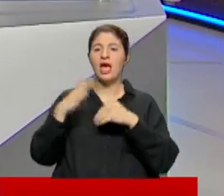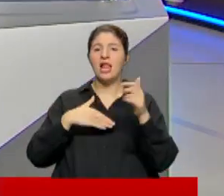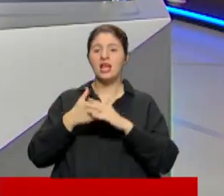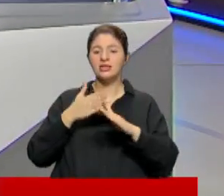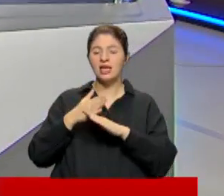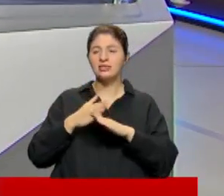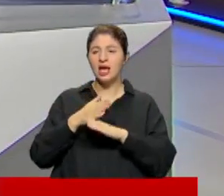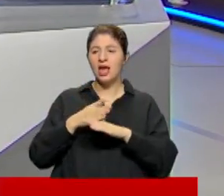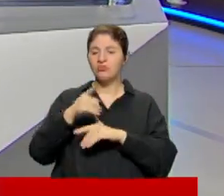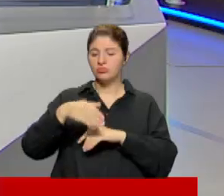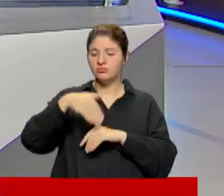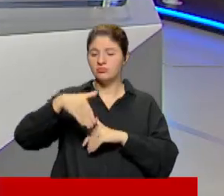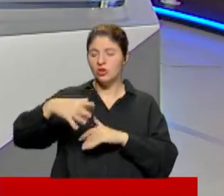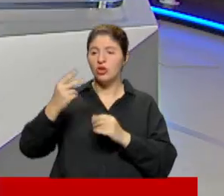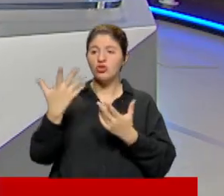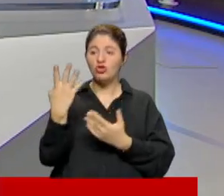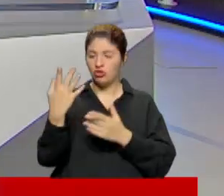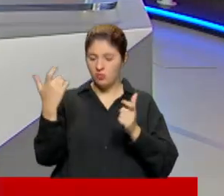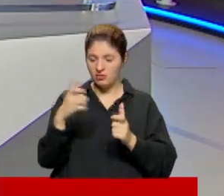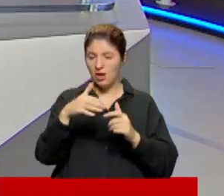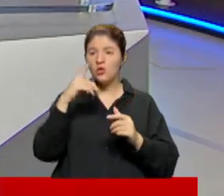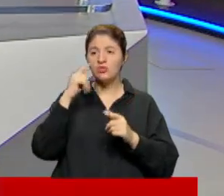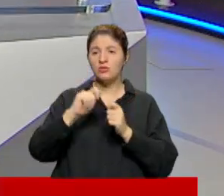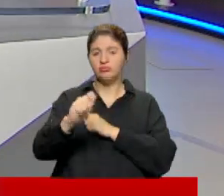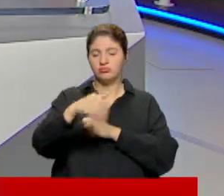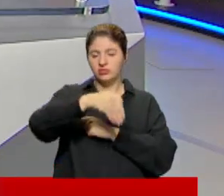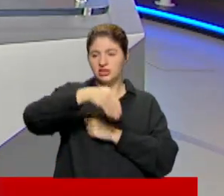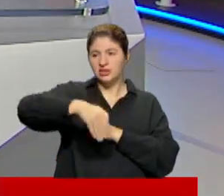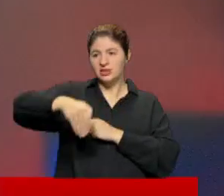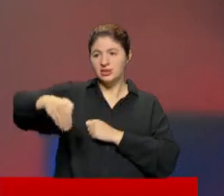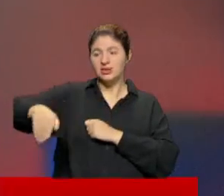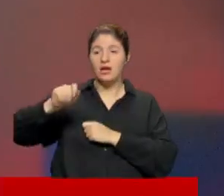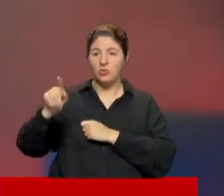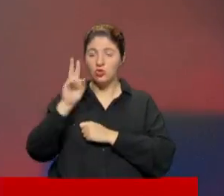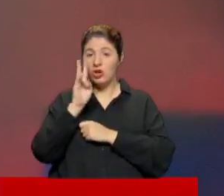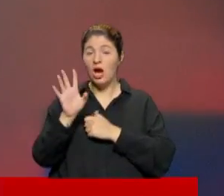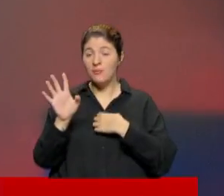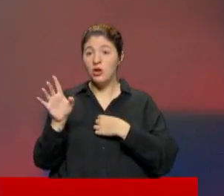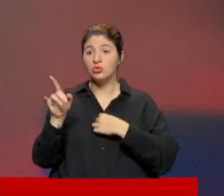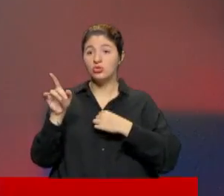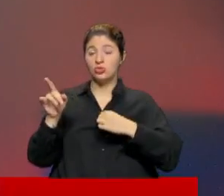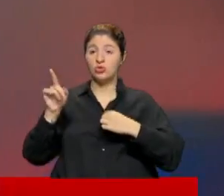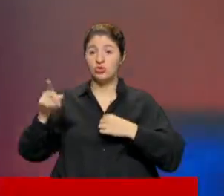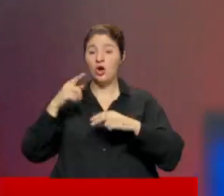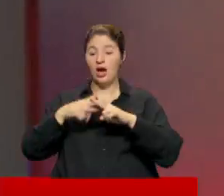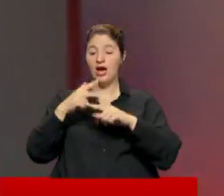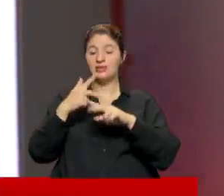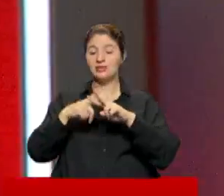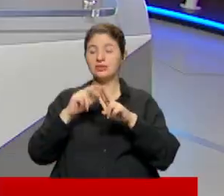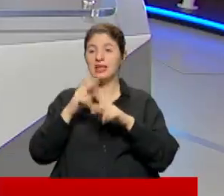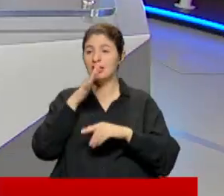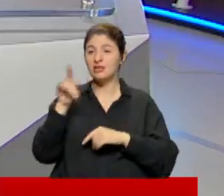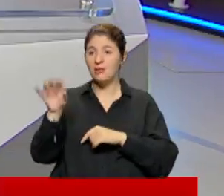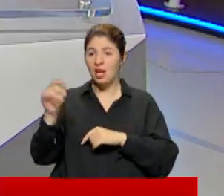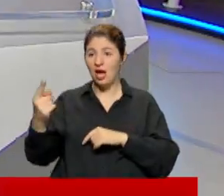testereyle bu bahsedilen dört bölgeyi Ukrayna'dan ayırıyor onu gösteriyor Ancak şu Azak Denizi'nin hemen altında